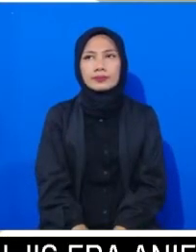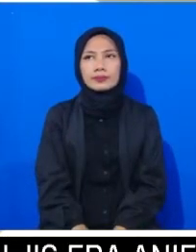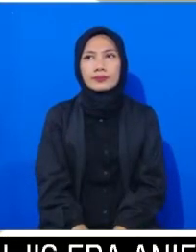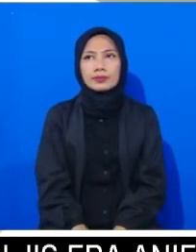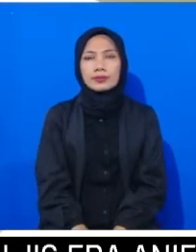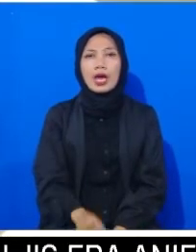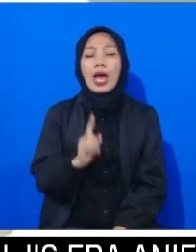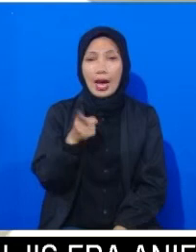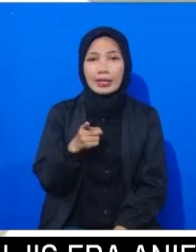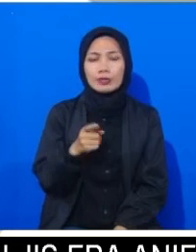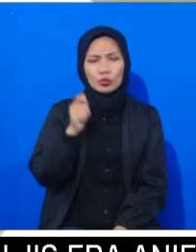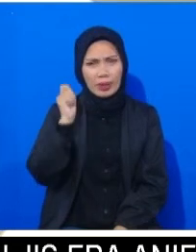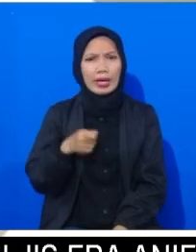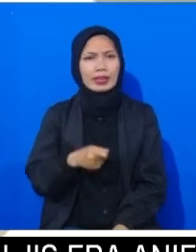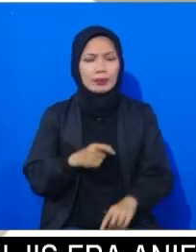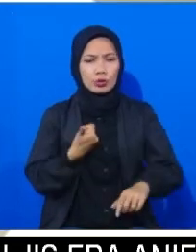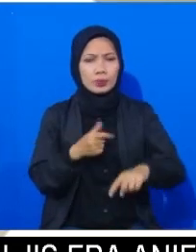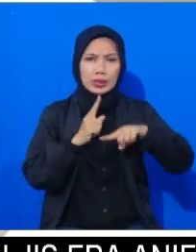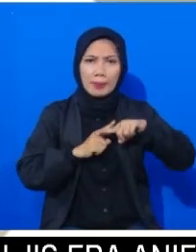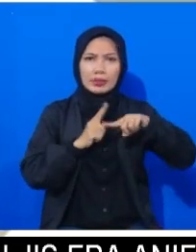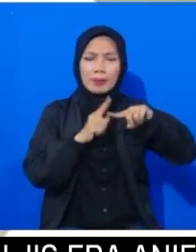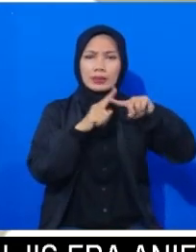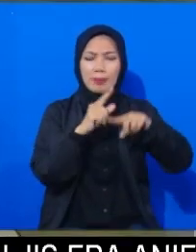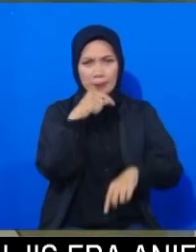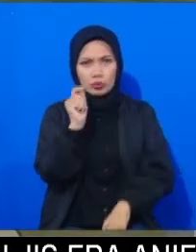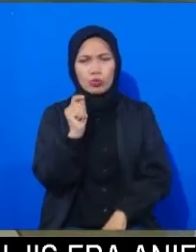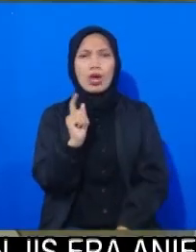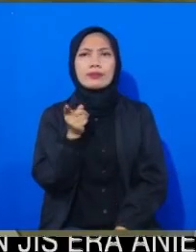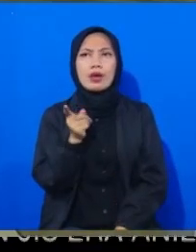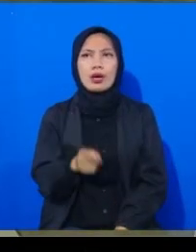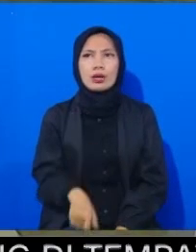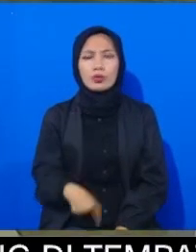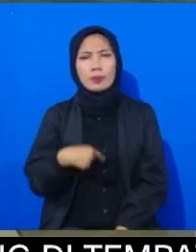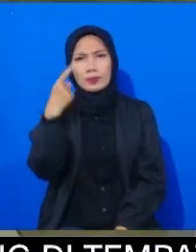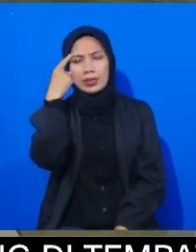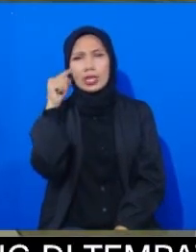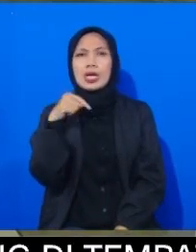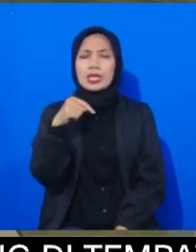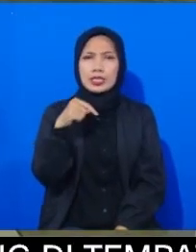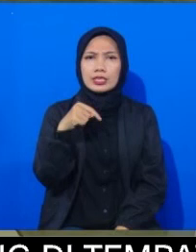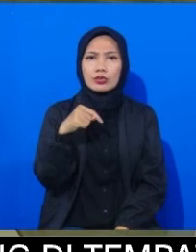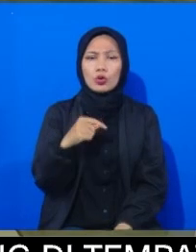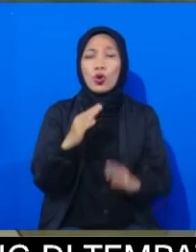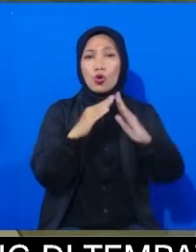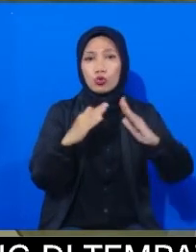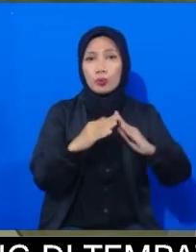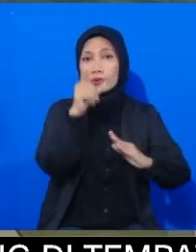ada pertambahan penggunaan gitu ya. Sehingga kami menganggap bahwa rumah ini memang dihuni. Tapi ternyata setelah